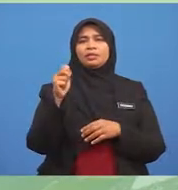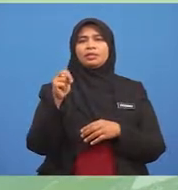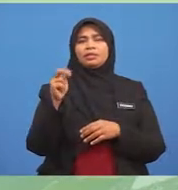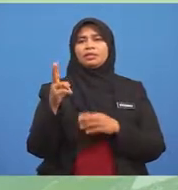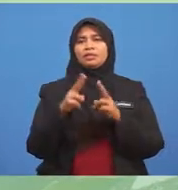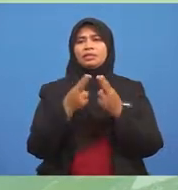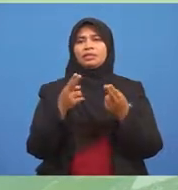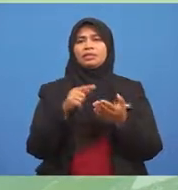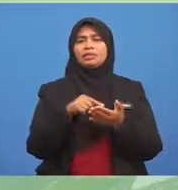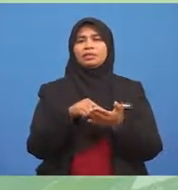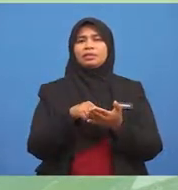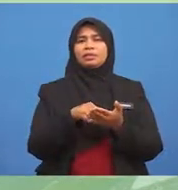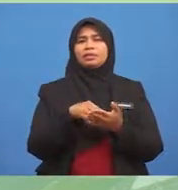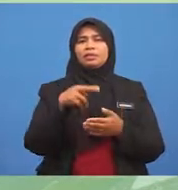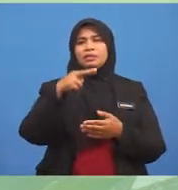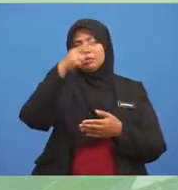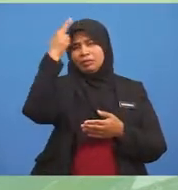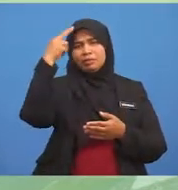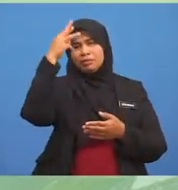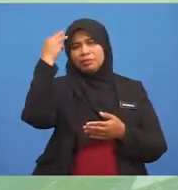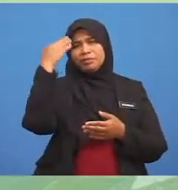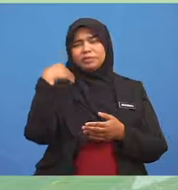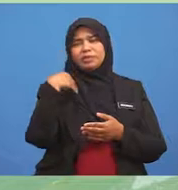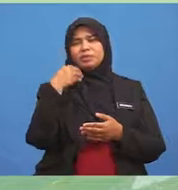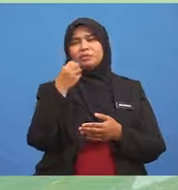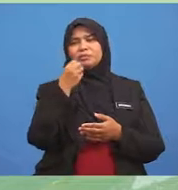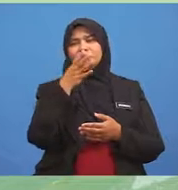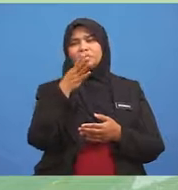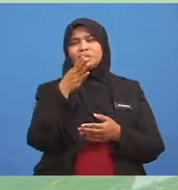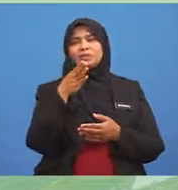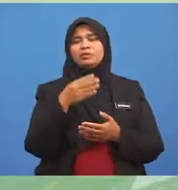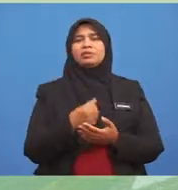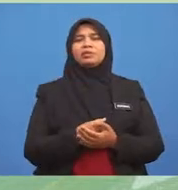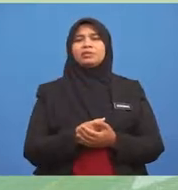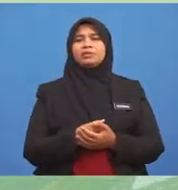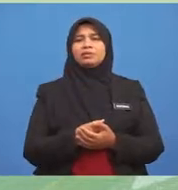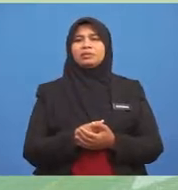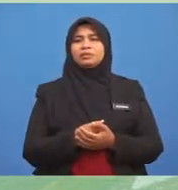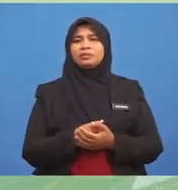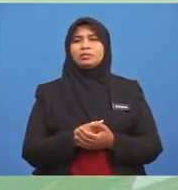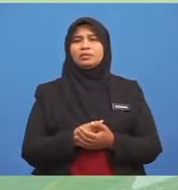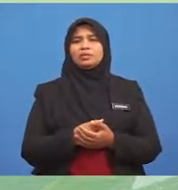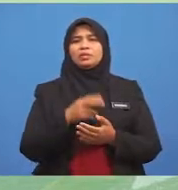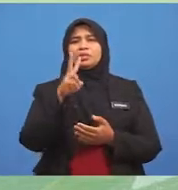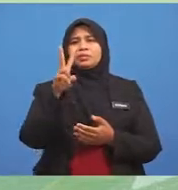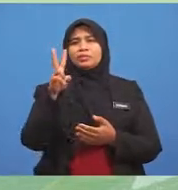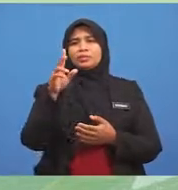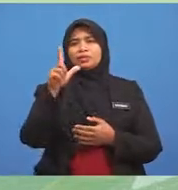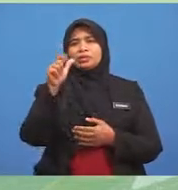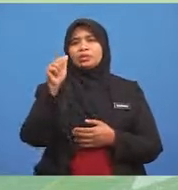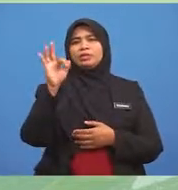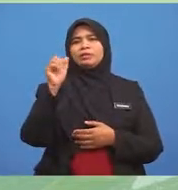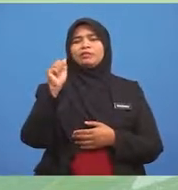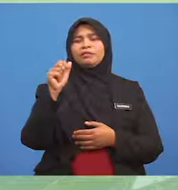SAW ada menyebut lafaz falyatrah dan walyabni. Kedua-dua lafaz ini